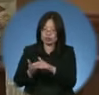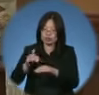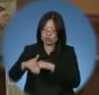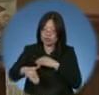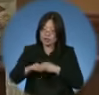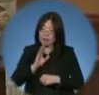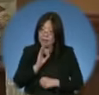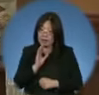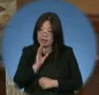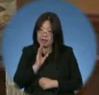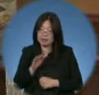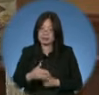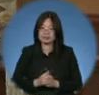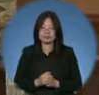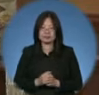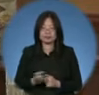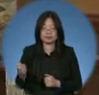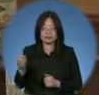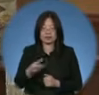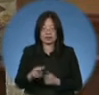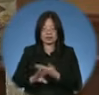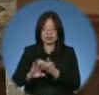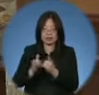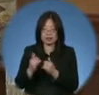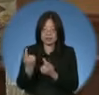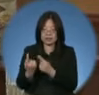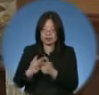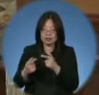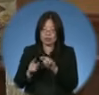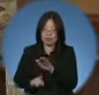뭐 이런 것들 아니겠습니까? 그렇죠. 또 남보다 더